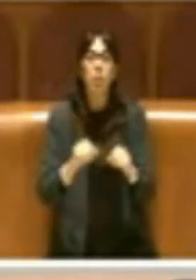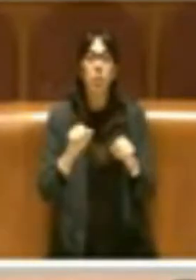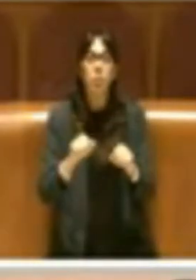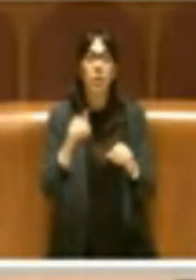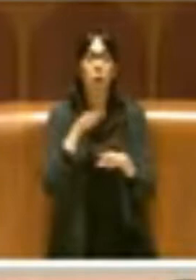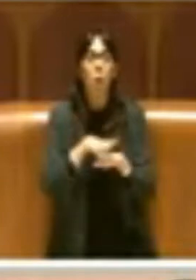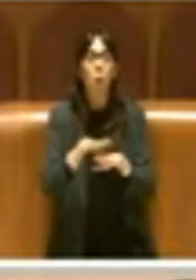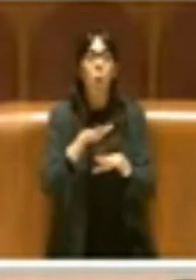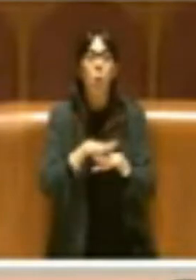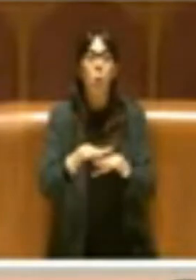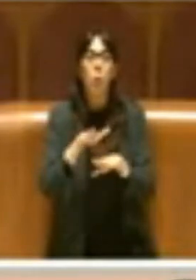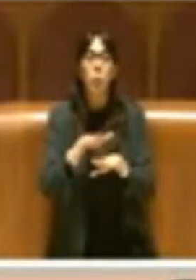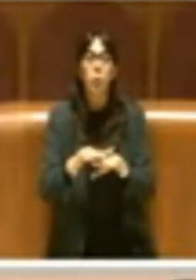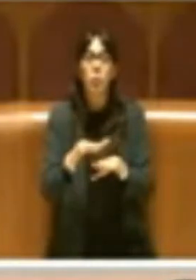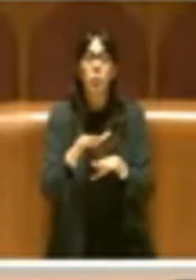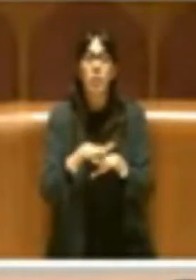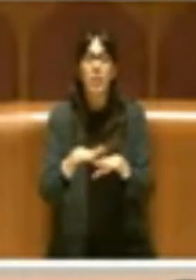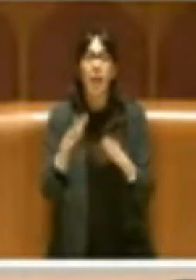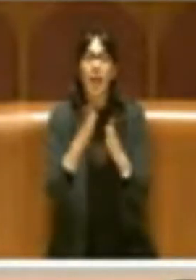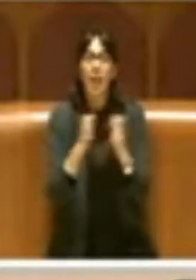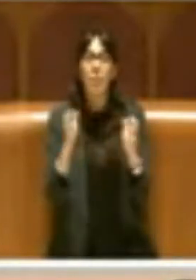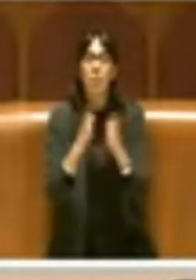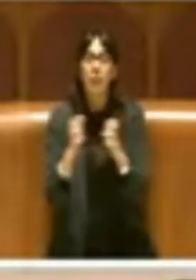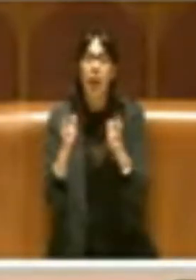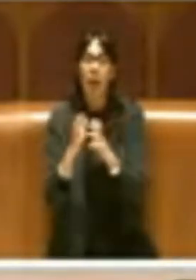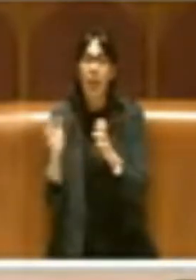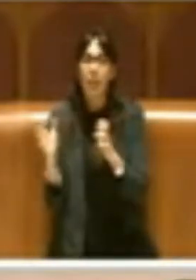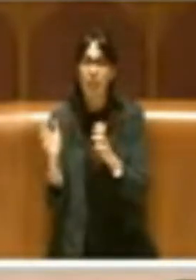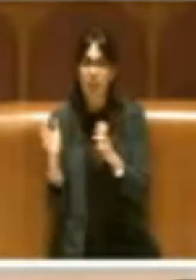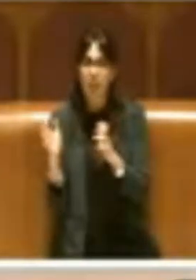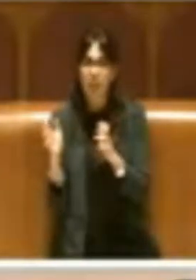utilizzare appunto degli impianti